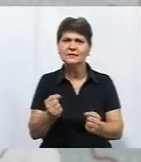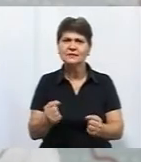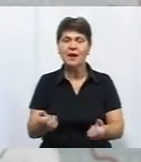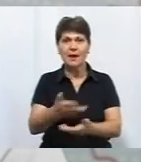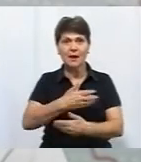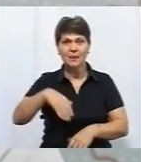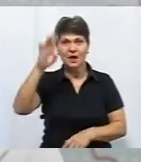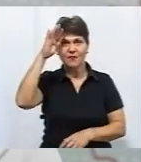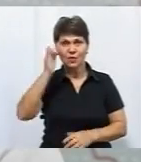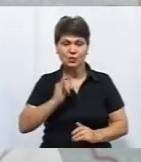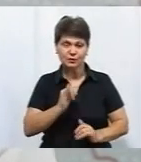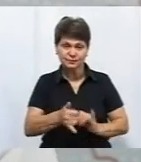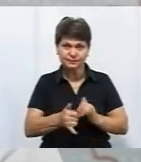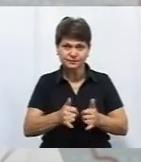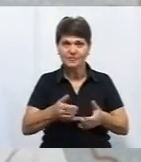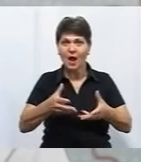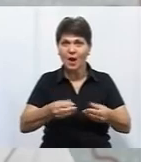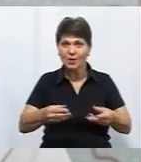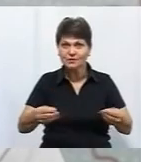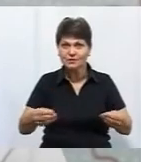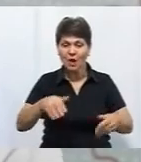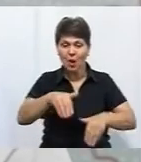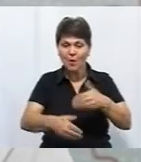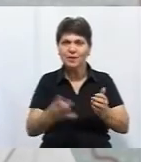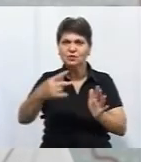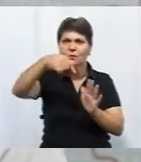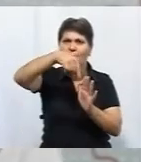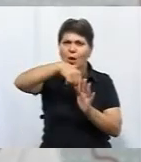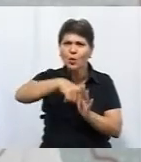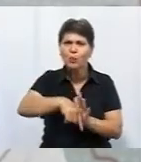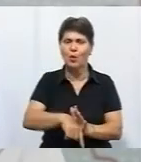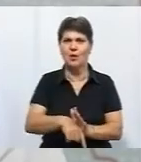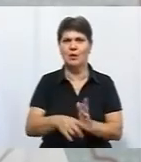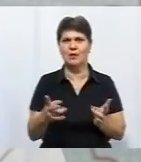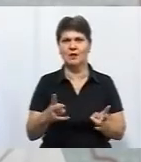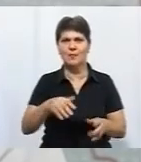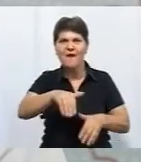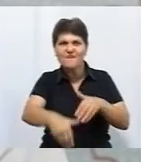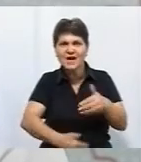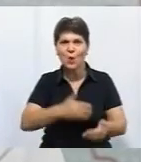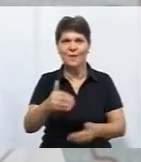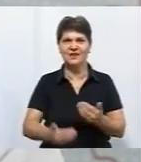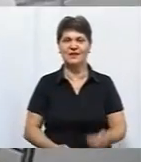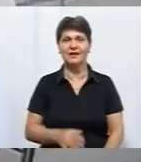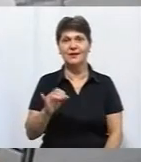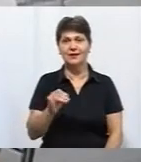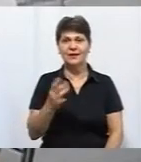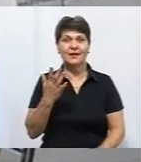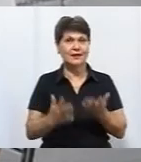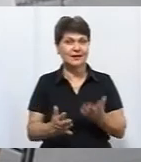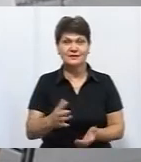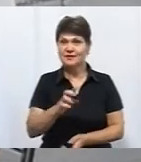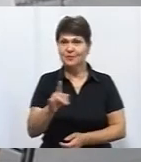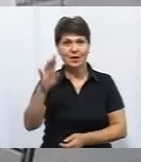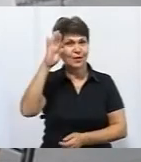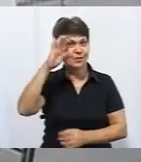наливали воду, розмягчали її, копали. І треба глибину було, ну, глибоку викопати. І якщо б не хлопці, ми б самі